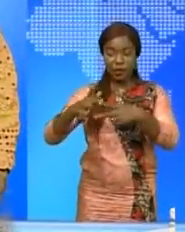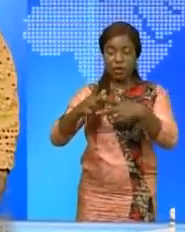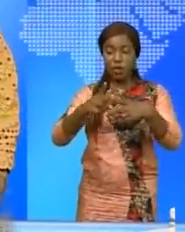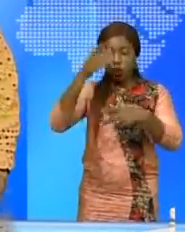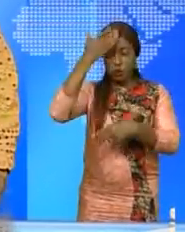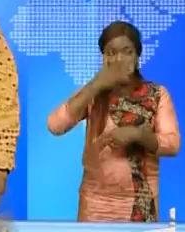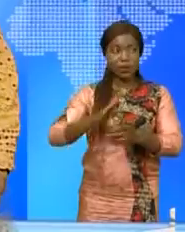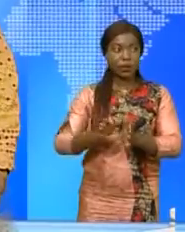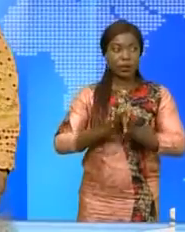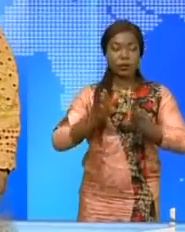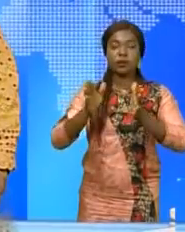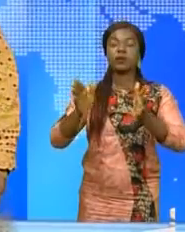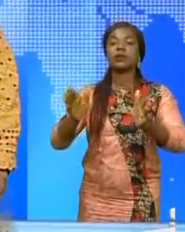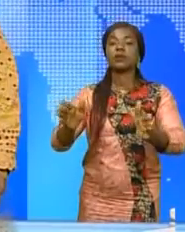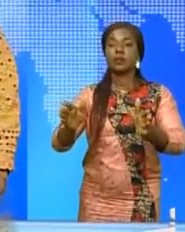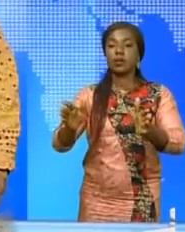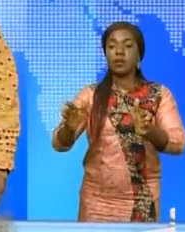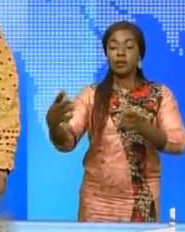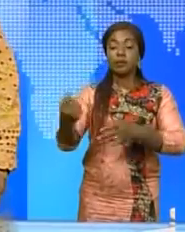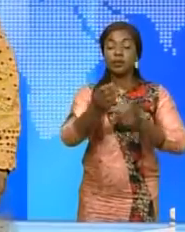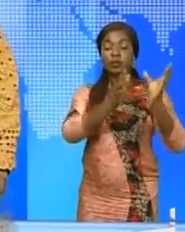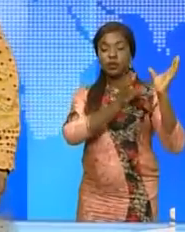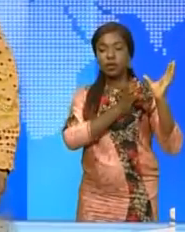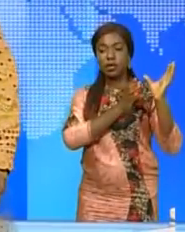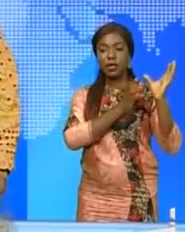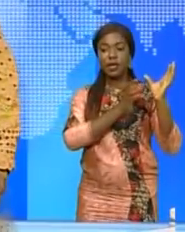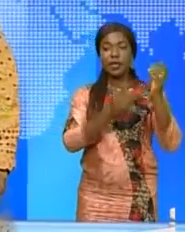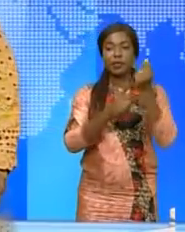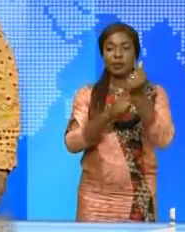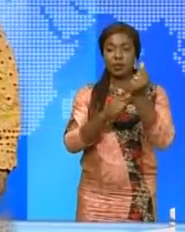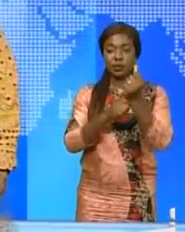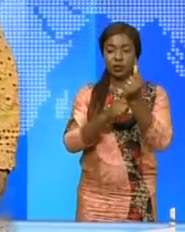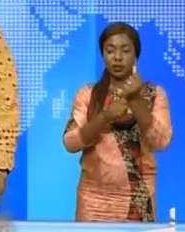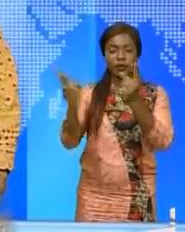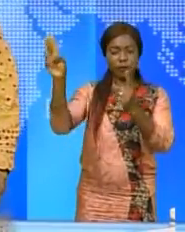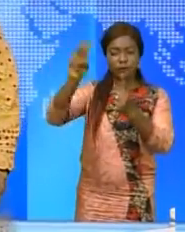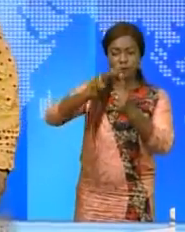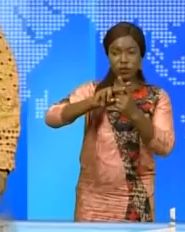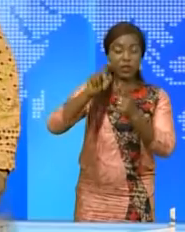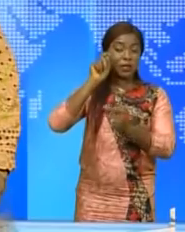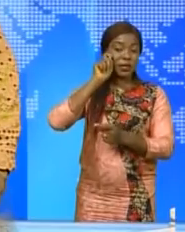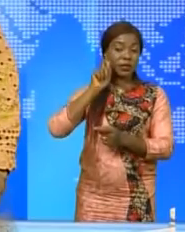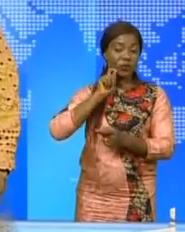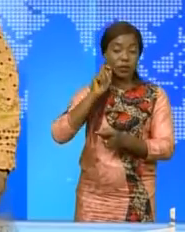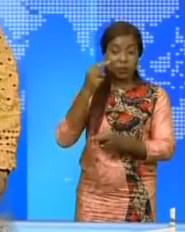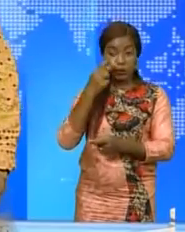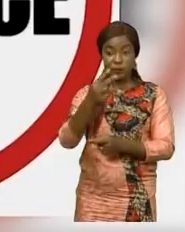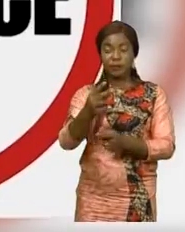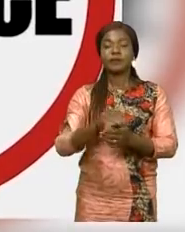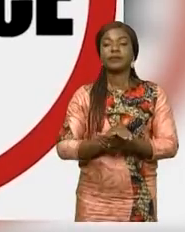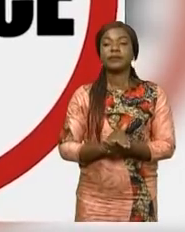de référence de kintambo où sont prises en charge les survivantes de violences sexuelles ou 10 constance man en galilée